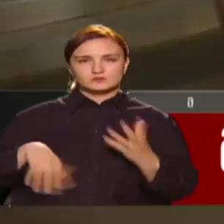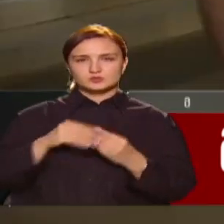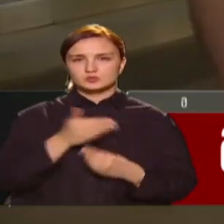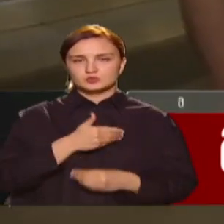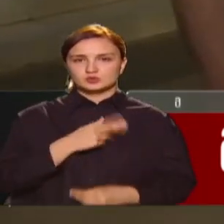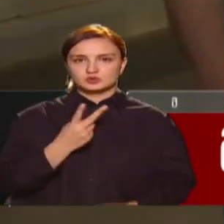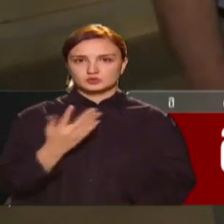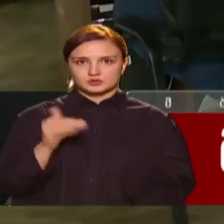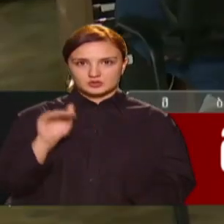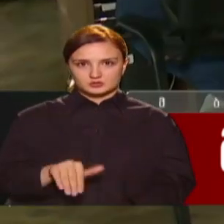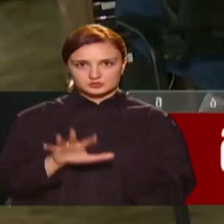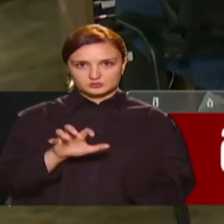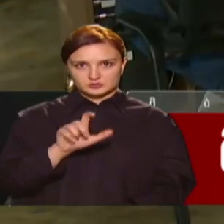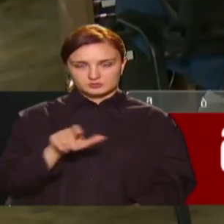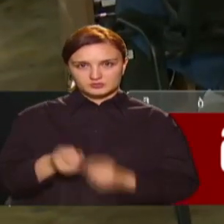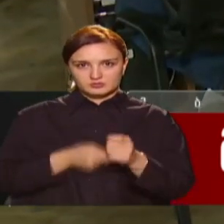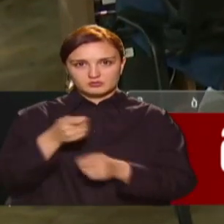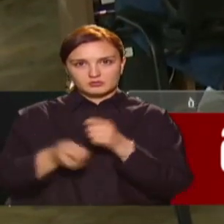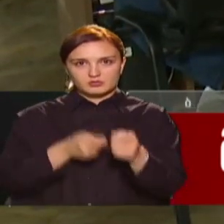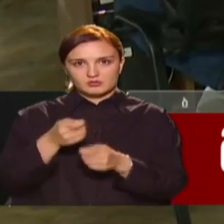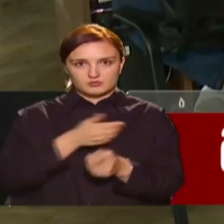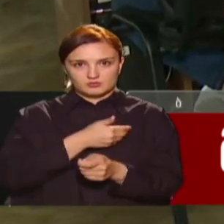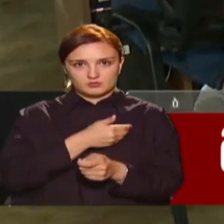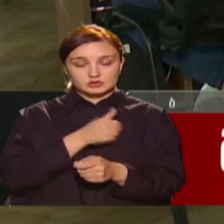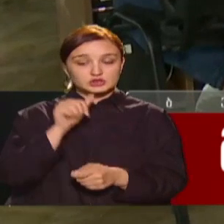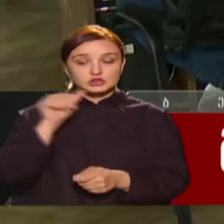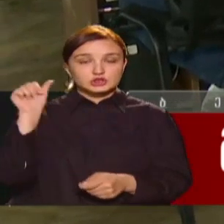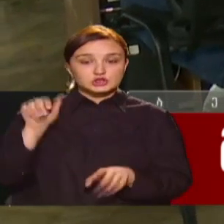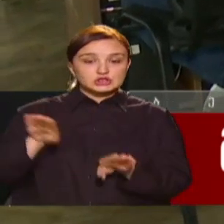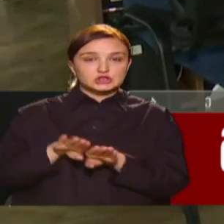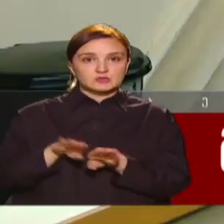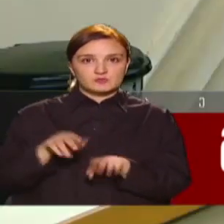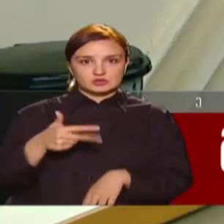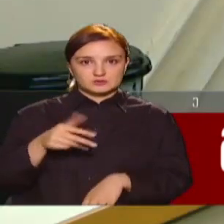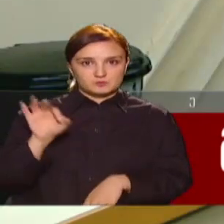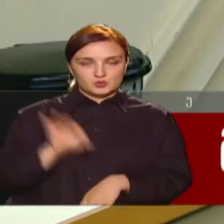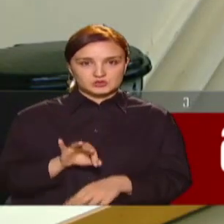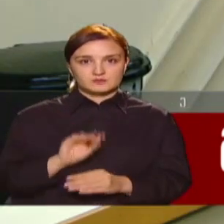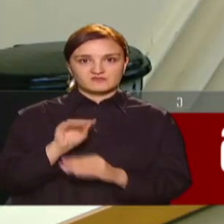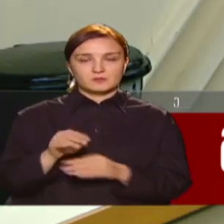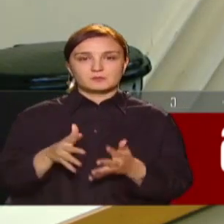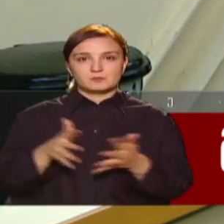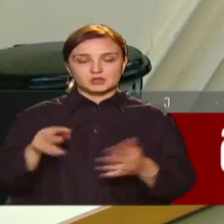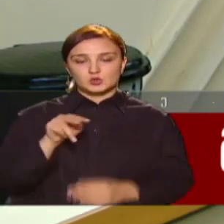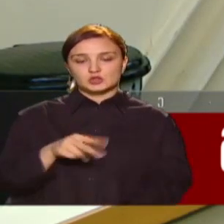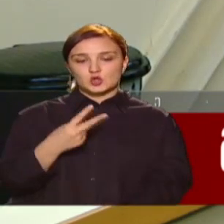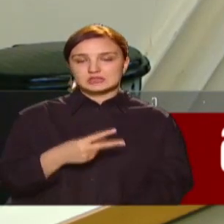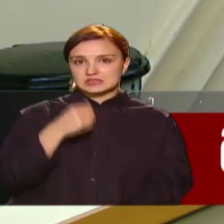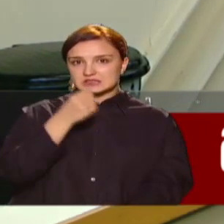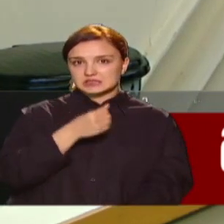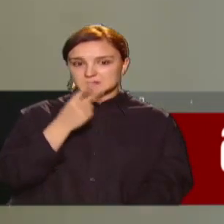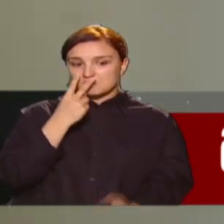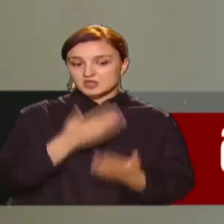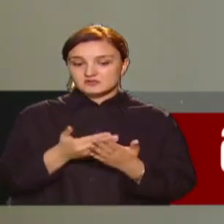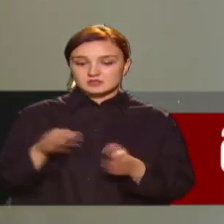მსურველთა 24500-მდე განაცხადი დაფიქსირდა, რაც შარშანდელთან შედარებით 30%-ით მეტია, 2020 წლის